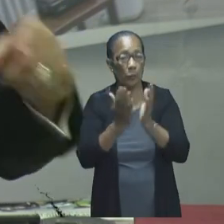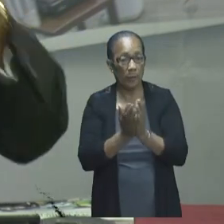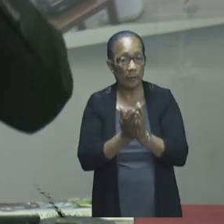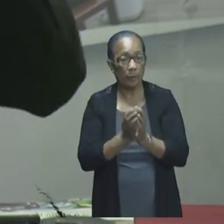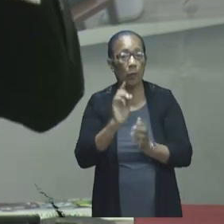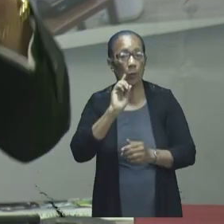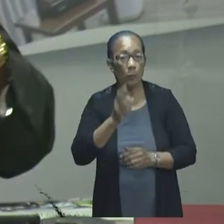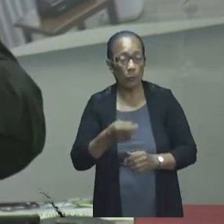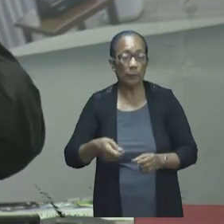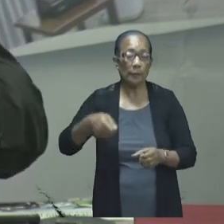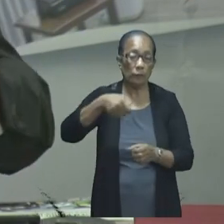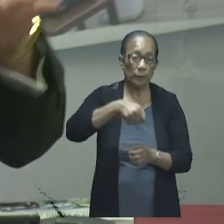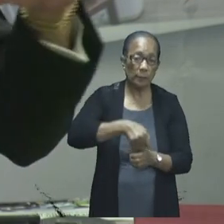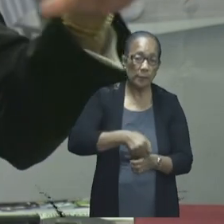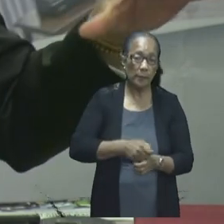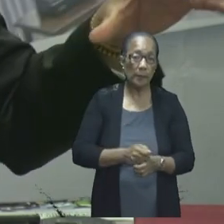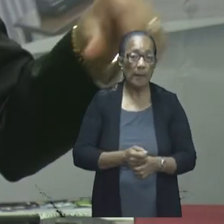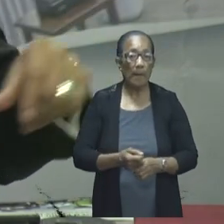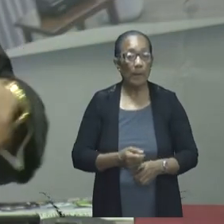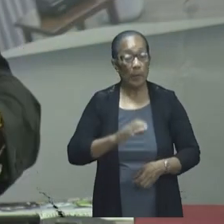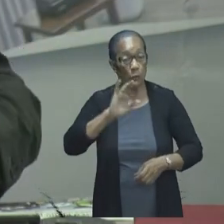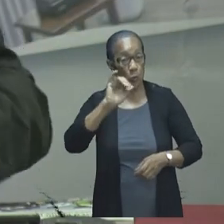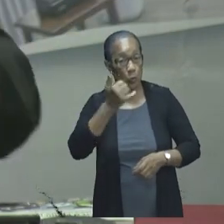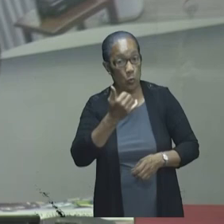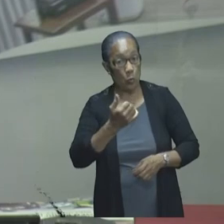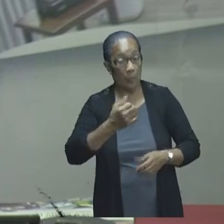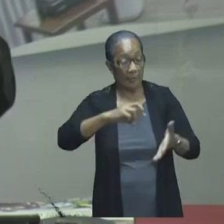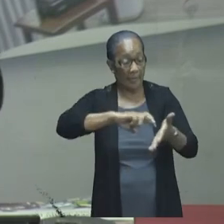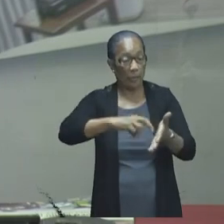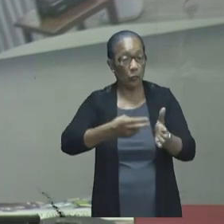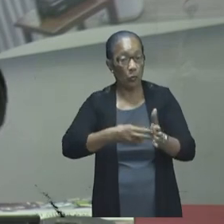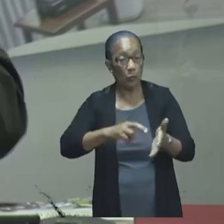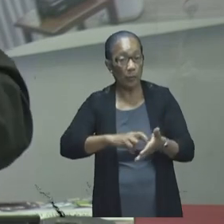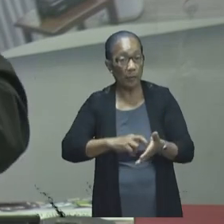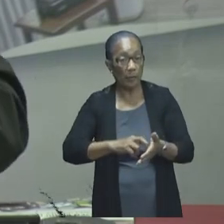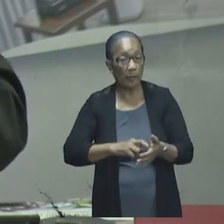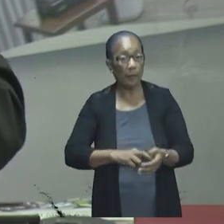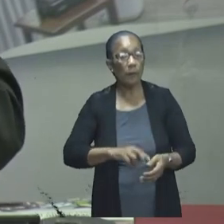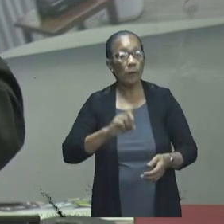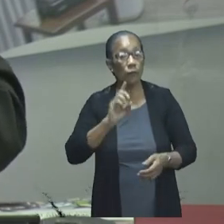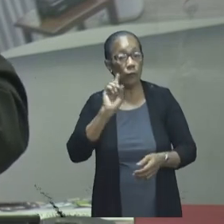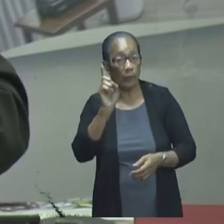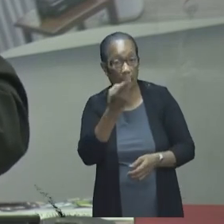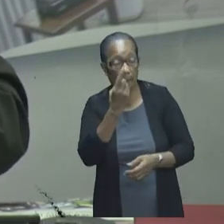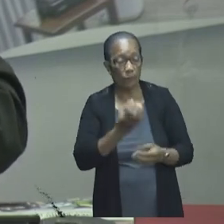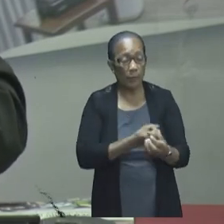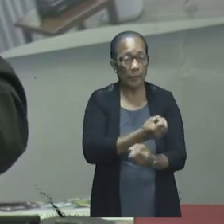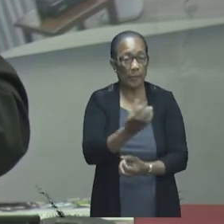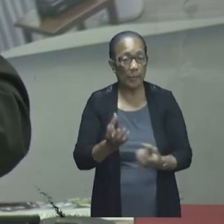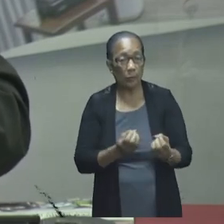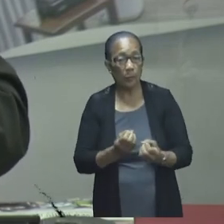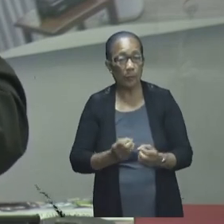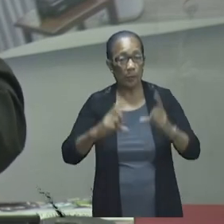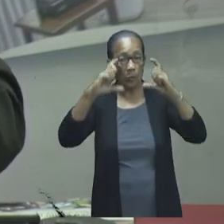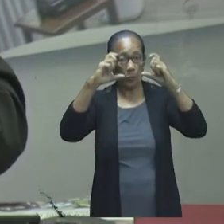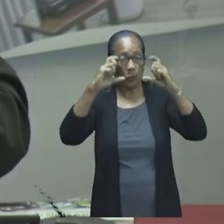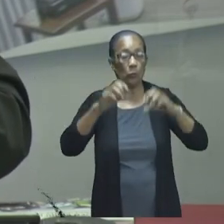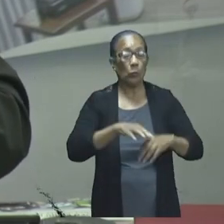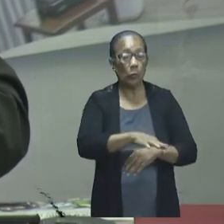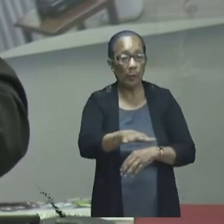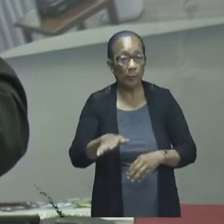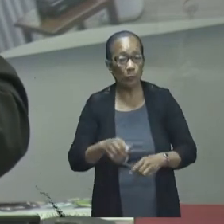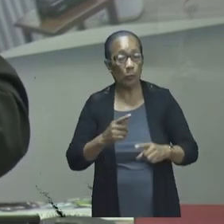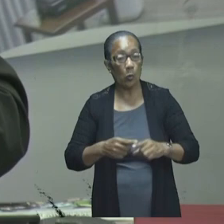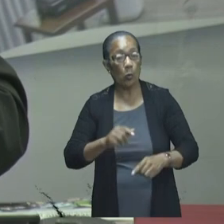investeren met die moderne technologie van kassenteelt je moet zorgen voor diversifiëren van de economie naar toerisme naar andere